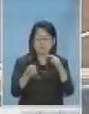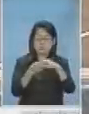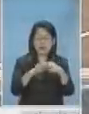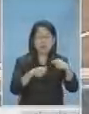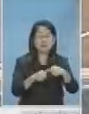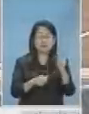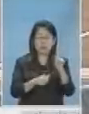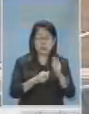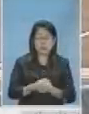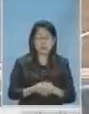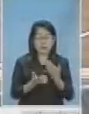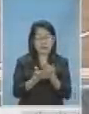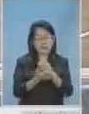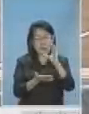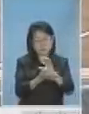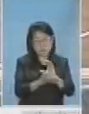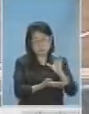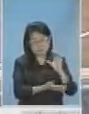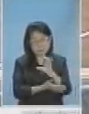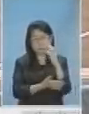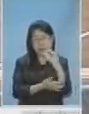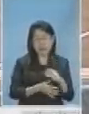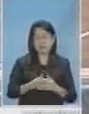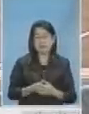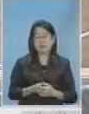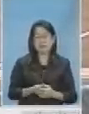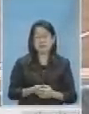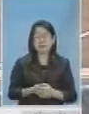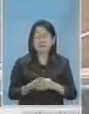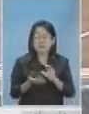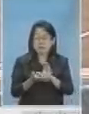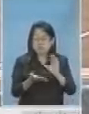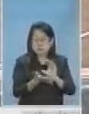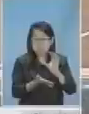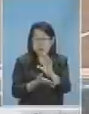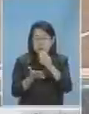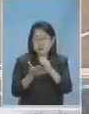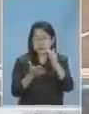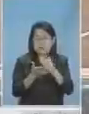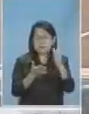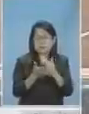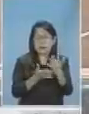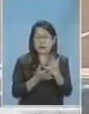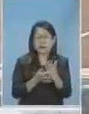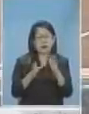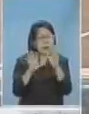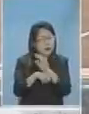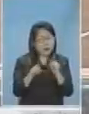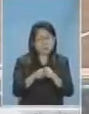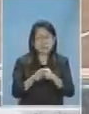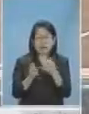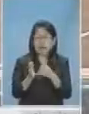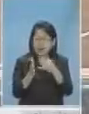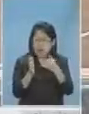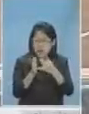คือว่างบประมาณเหล่านี้เนี่ยมันใช้เพียงผิวเผินเท่านั้นเองไม่ได้ลงไปสู่แก่นแท้ของนโย